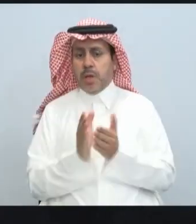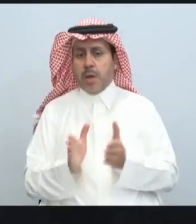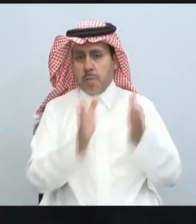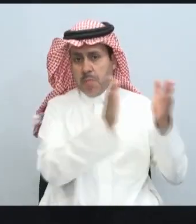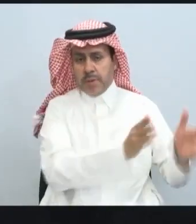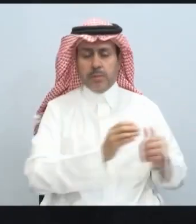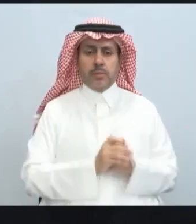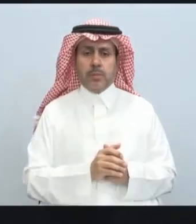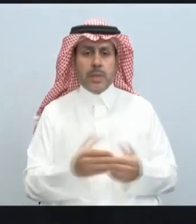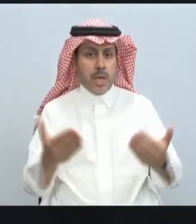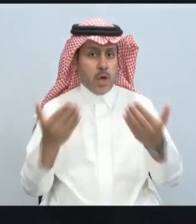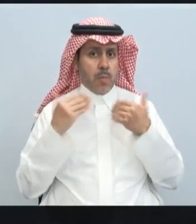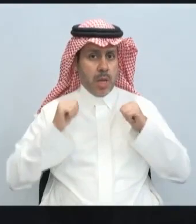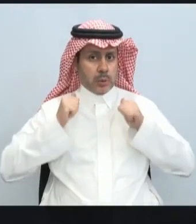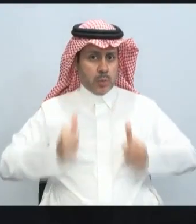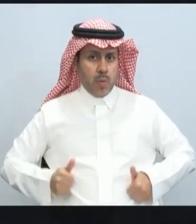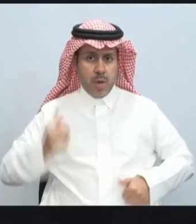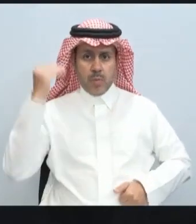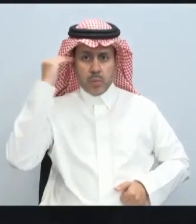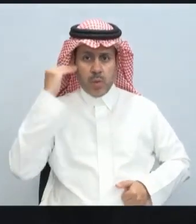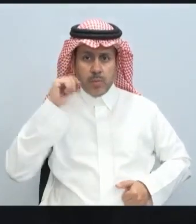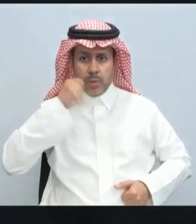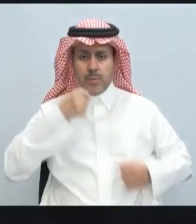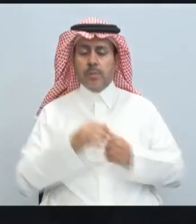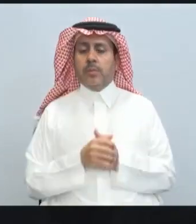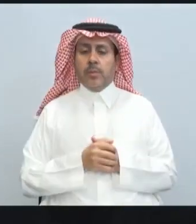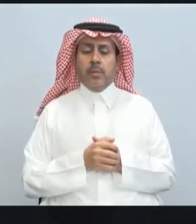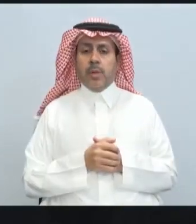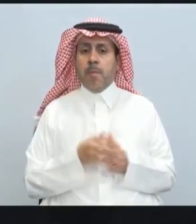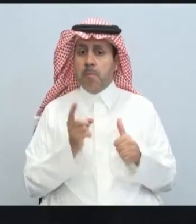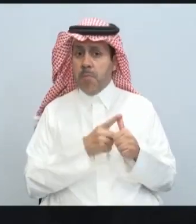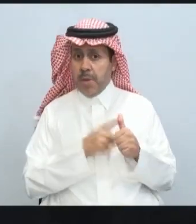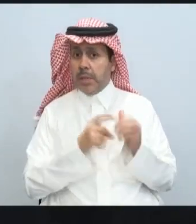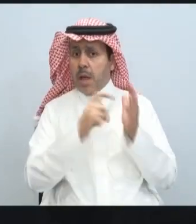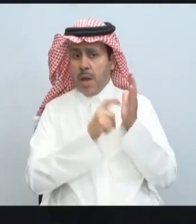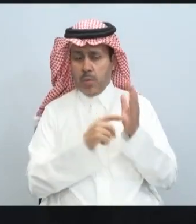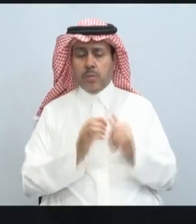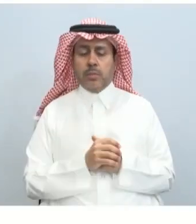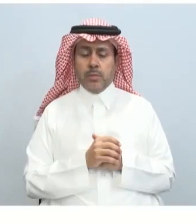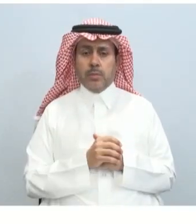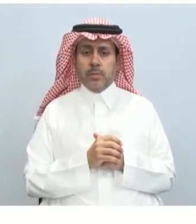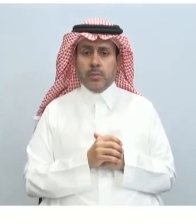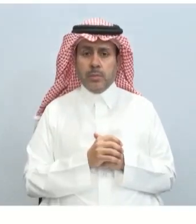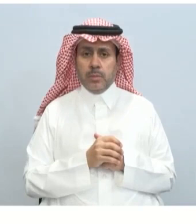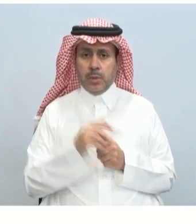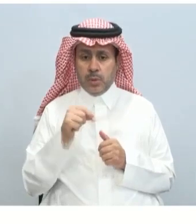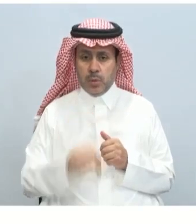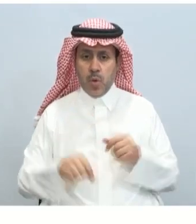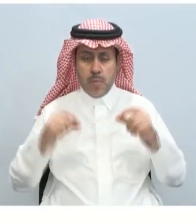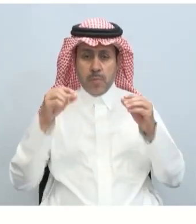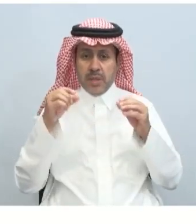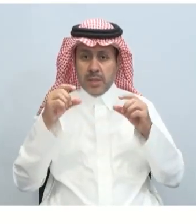بعد حياكم الله ابنائي وبنات الطلاب في ماده مبادئ القانون وبين يدينا